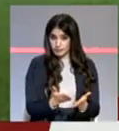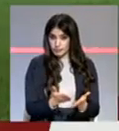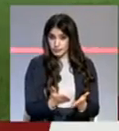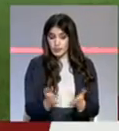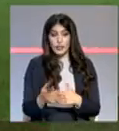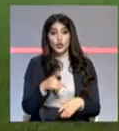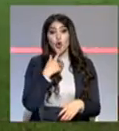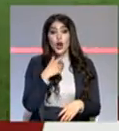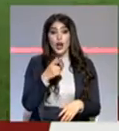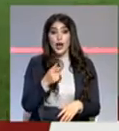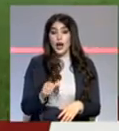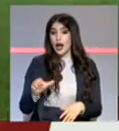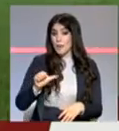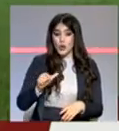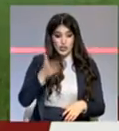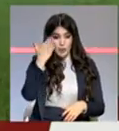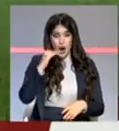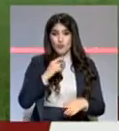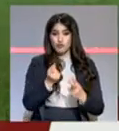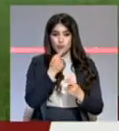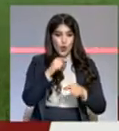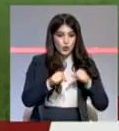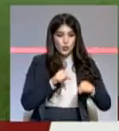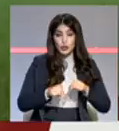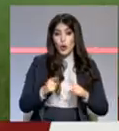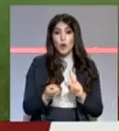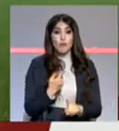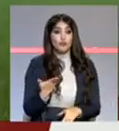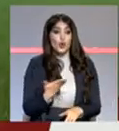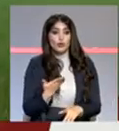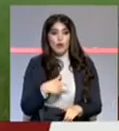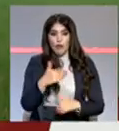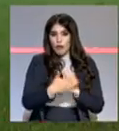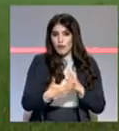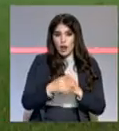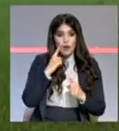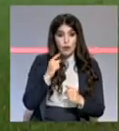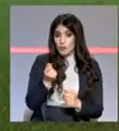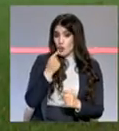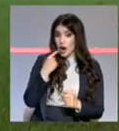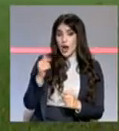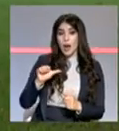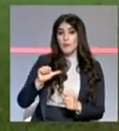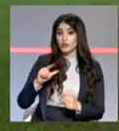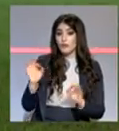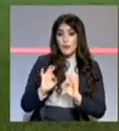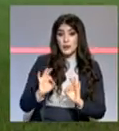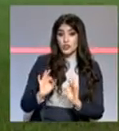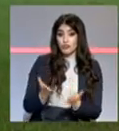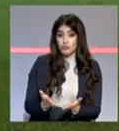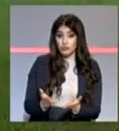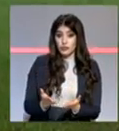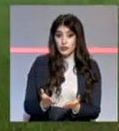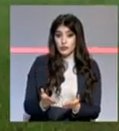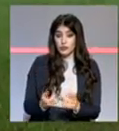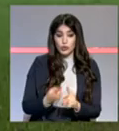ماسه لامونيتر، لامونيتر اليوم ما فماش المارشي، معناها كارثه بالنسبه للفلاح، اليوم معناها الروندمون تاعه في توه،